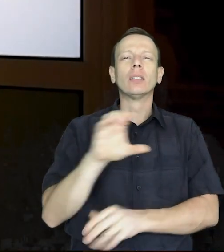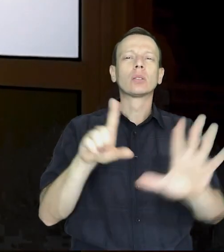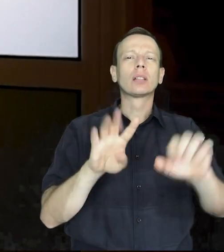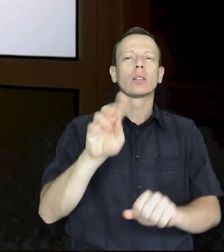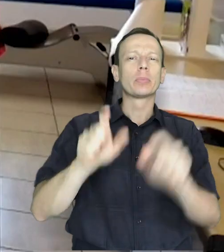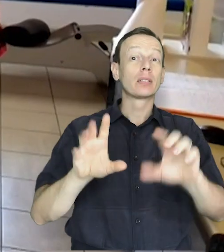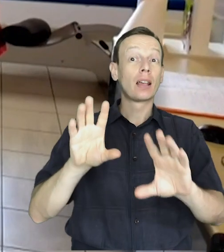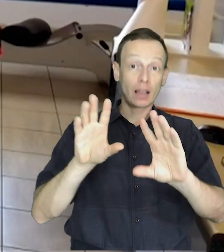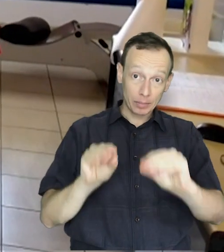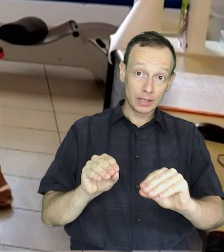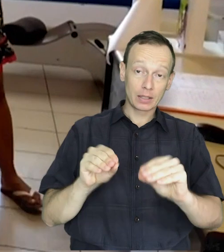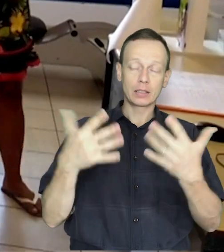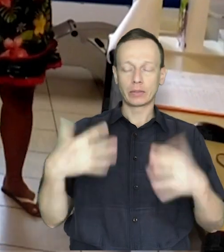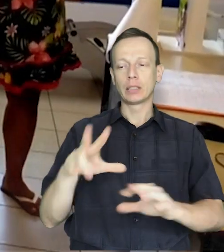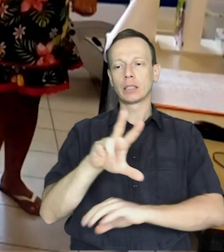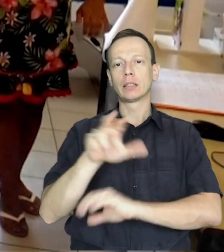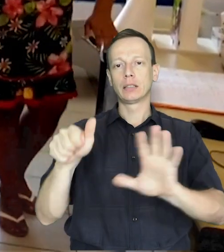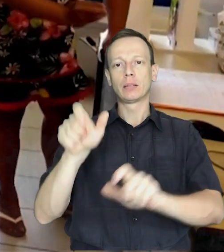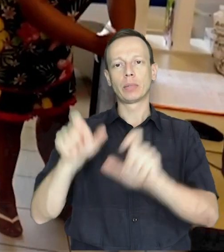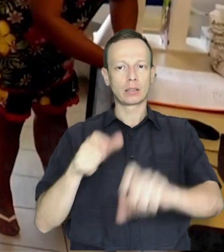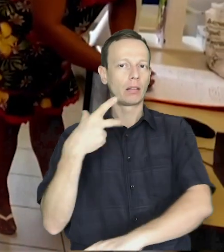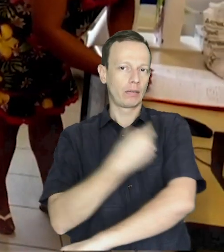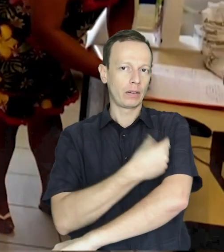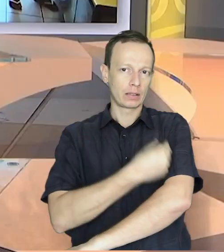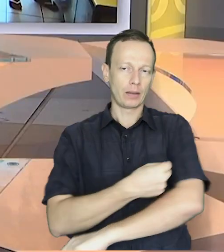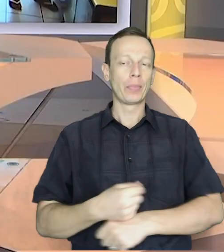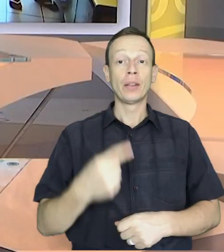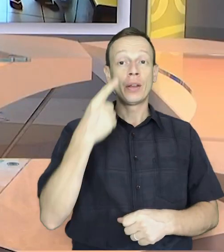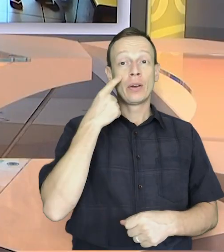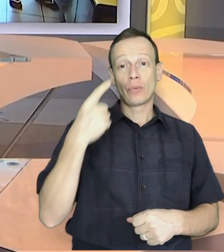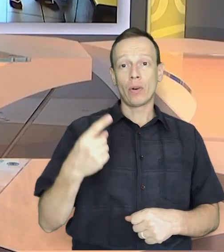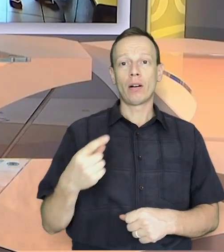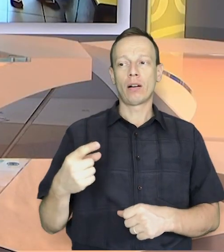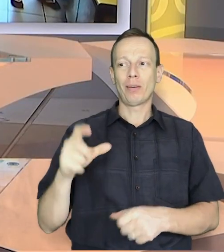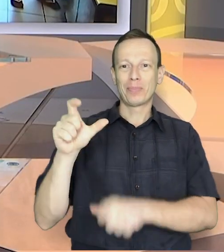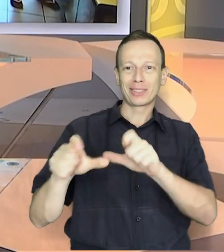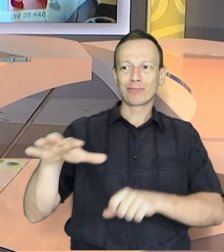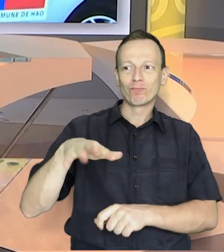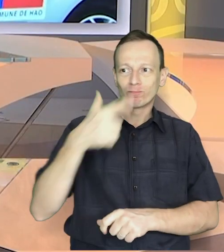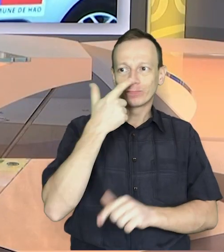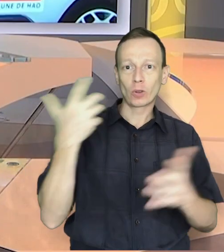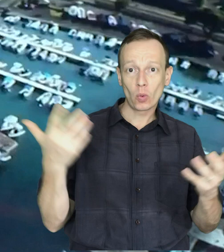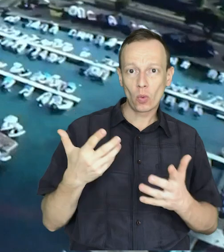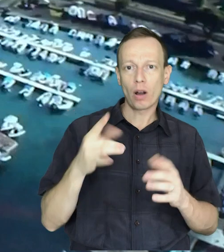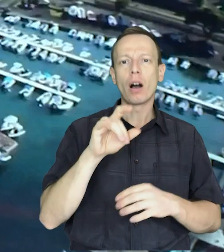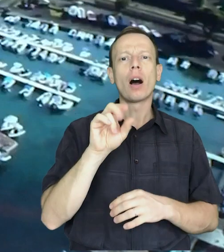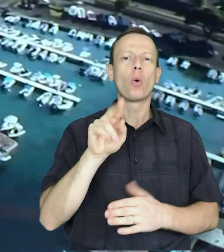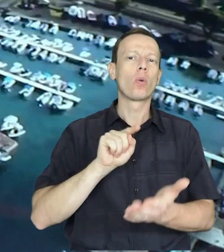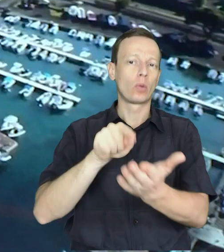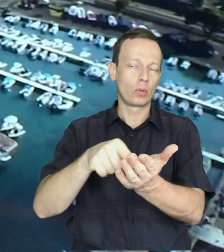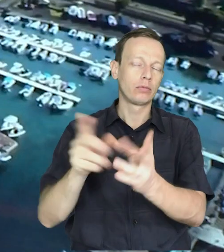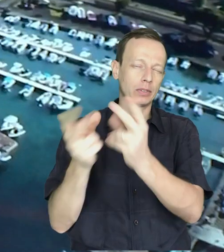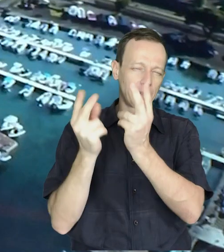les 174 habitants que compte l'atoll, 36 personnes ont été vaccinées. On écoute les réactions des habitants